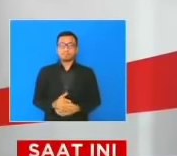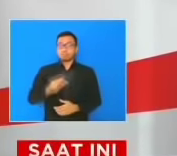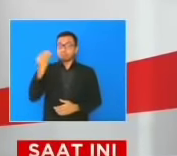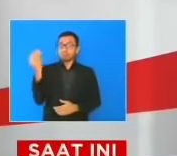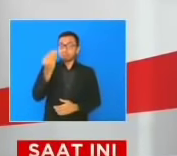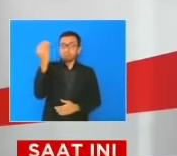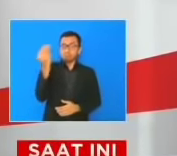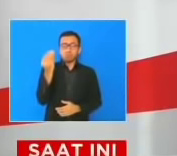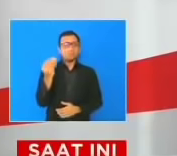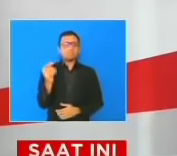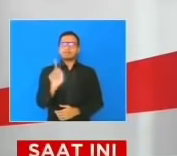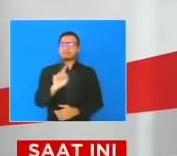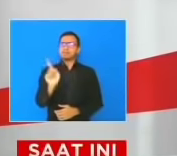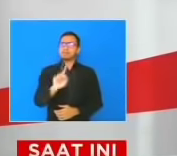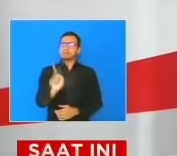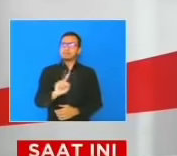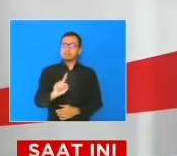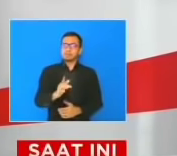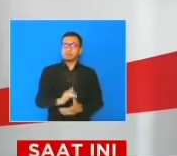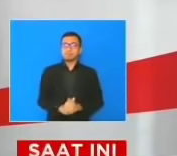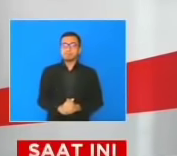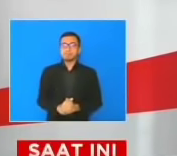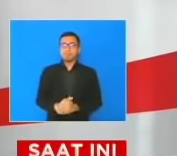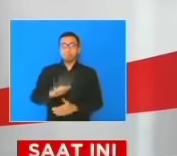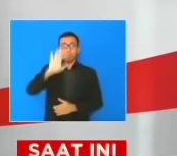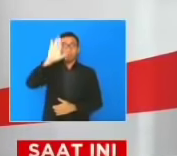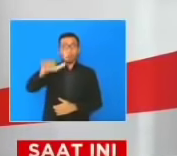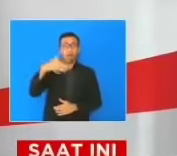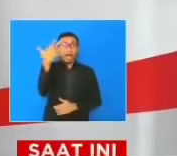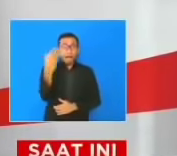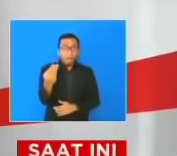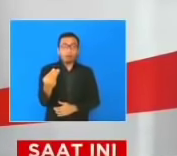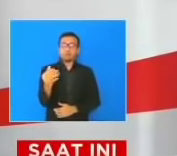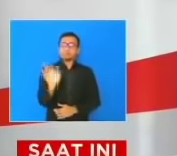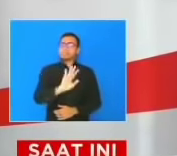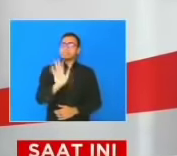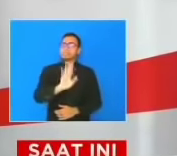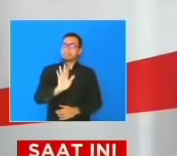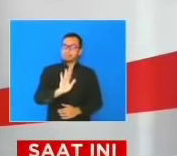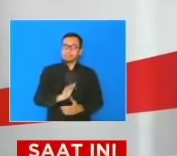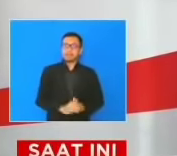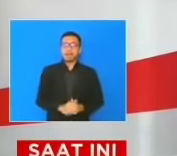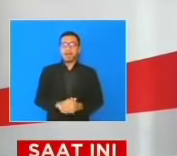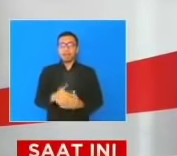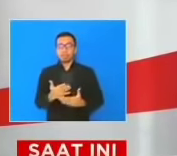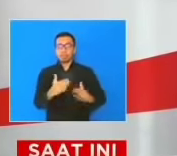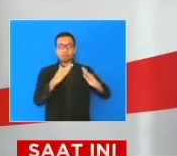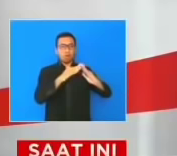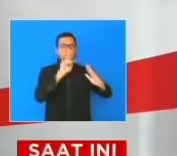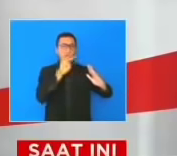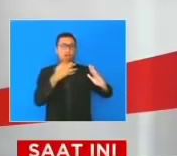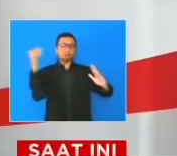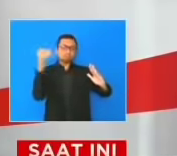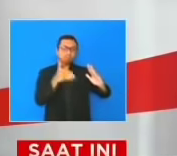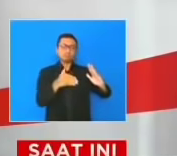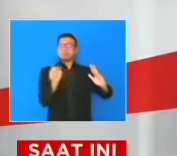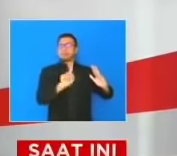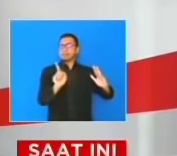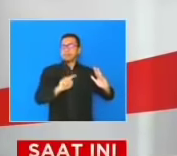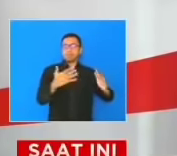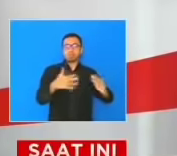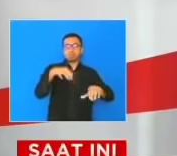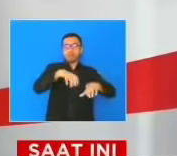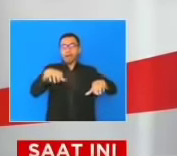hanya perjalanan ke kampung halaman, tapi juga perjalanan ke rumah saudara dan handetolan yang